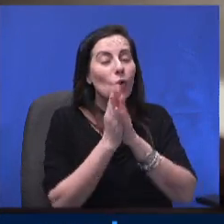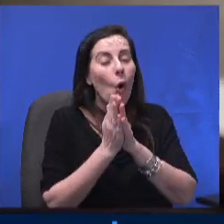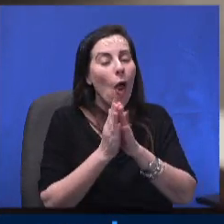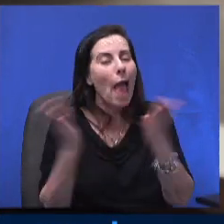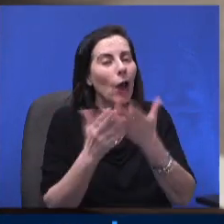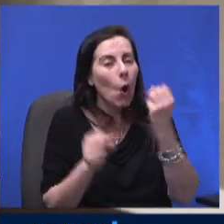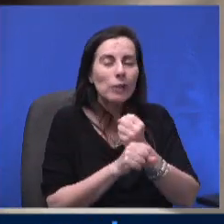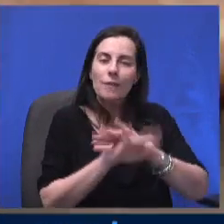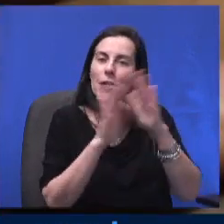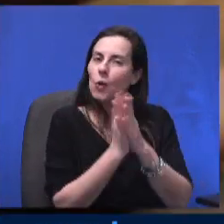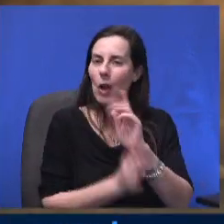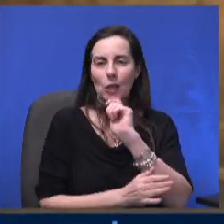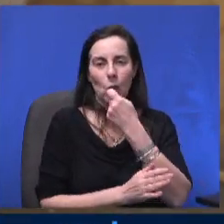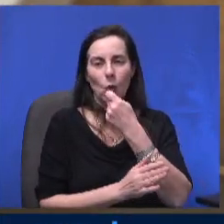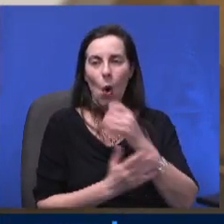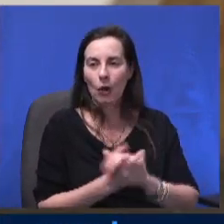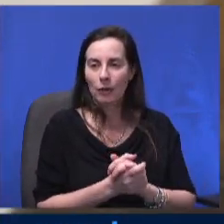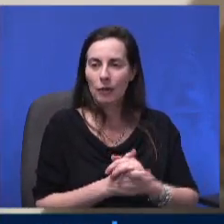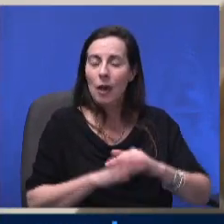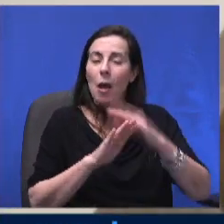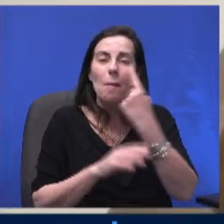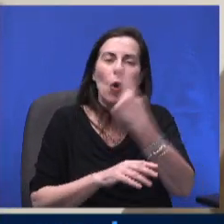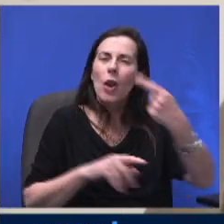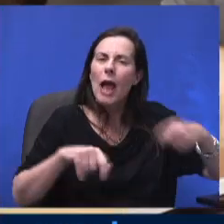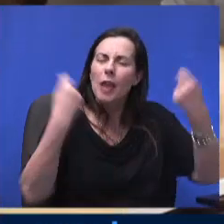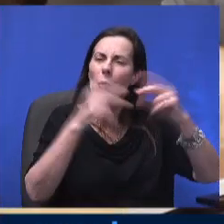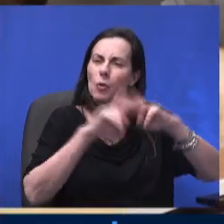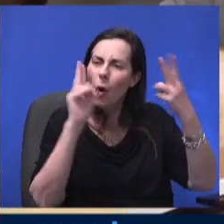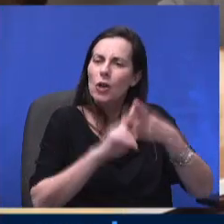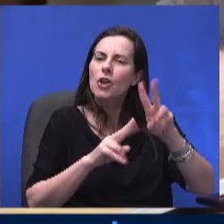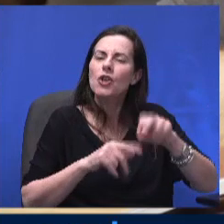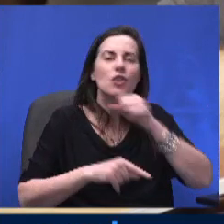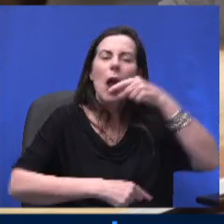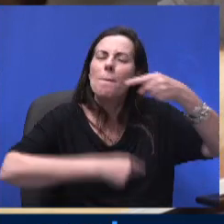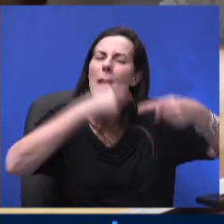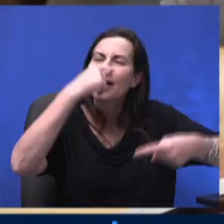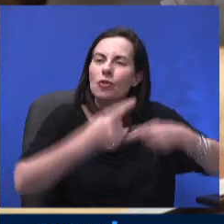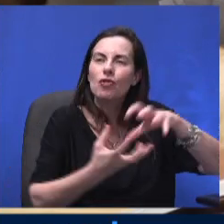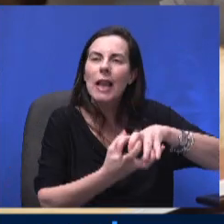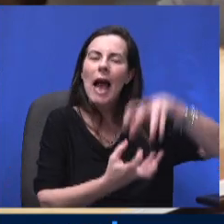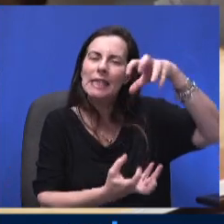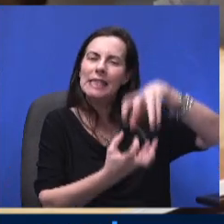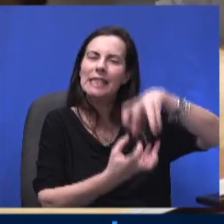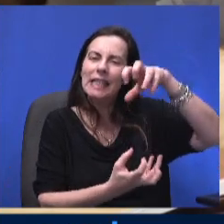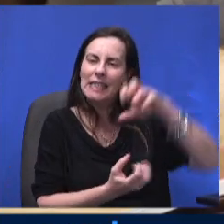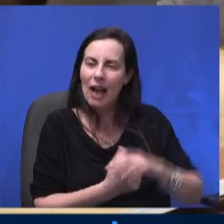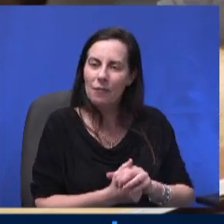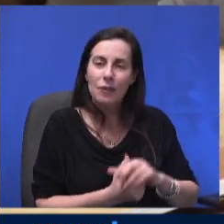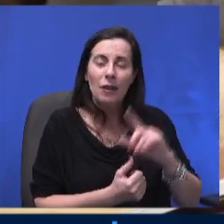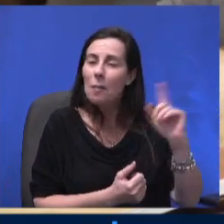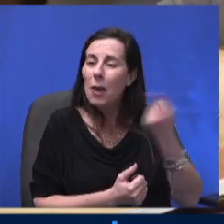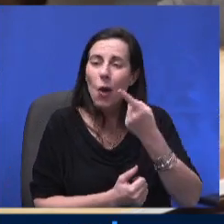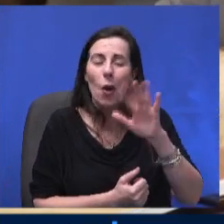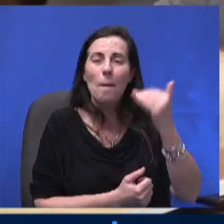והסודות. בכל אחת מהתרבויות בעולם יש מסורות מדהימות של התססה, בכל מקום. באמריקה,